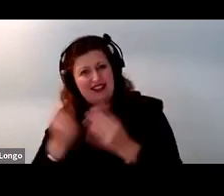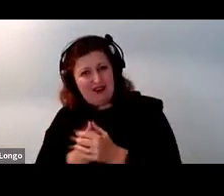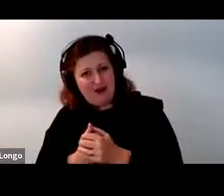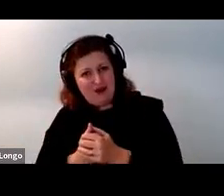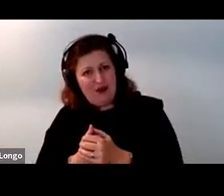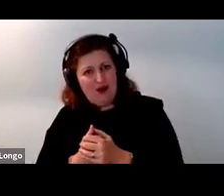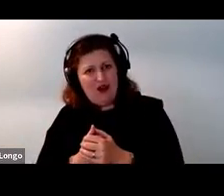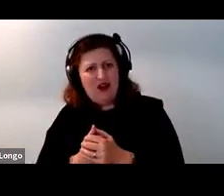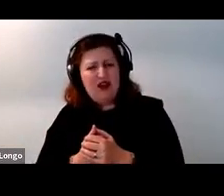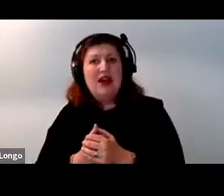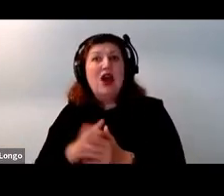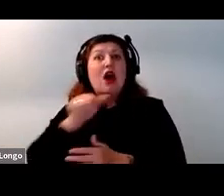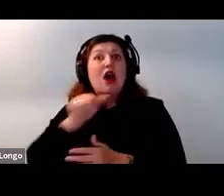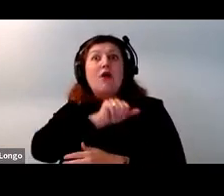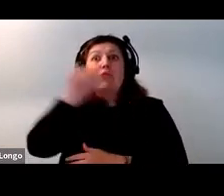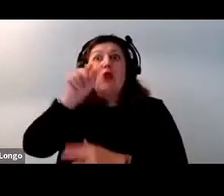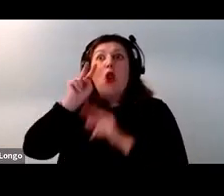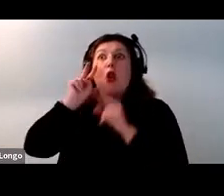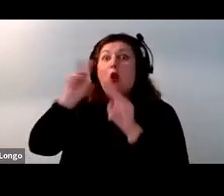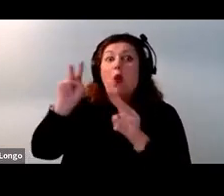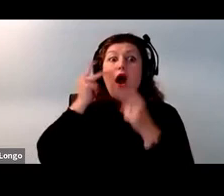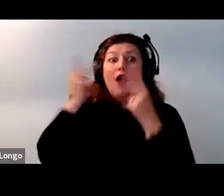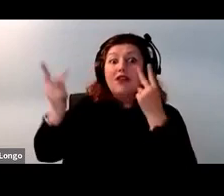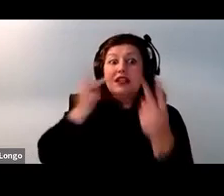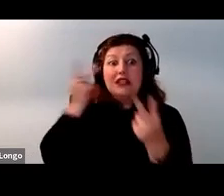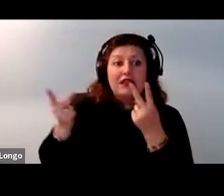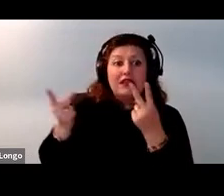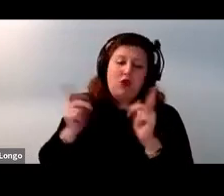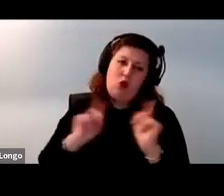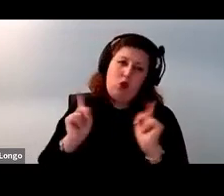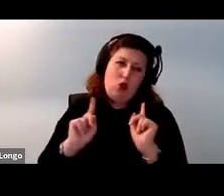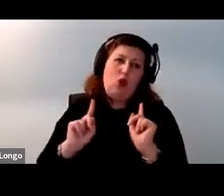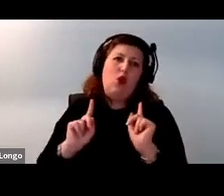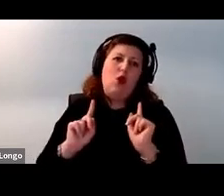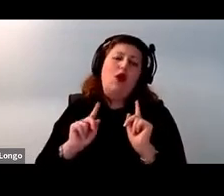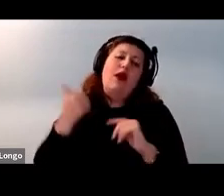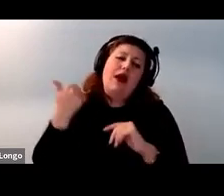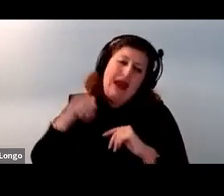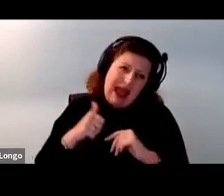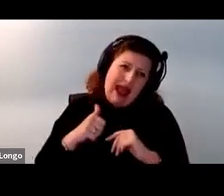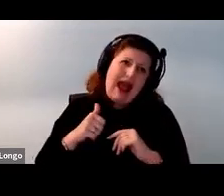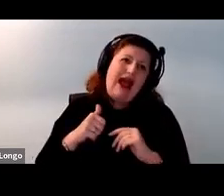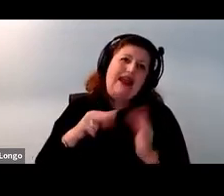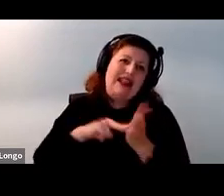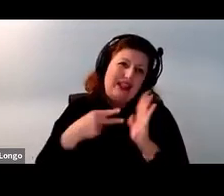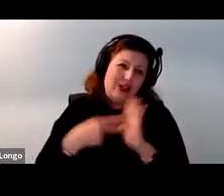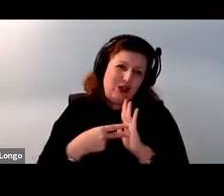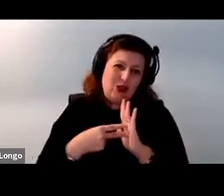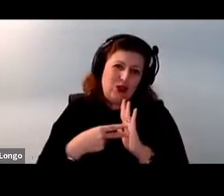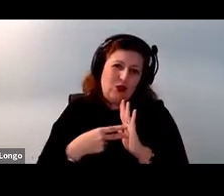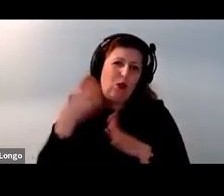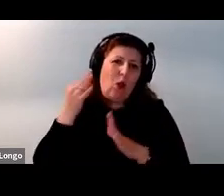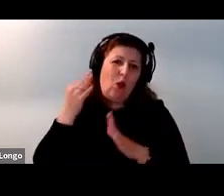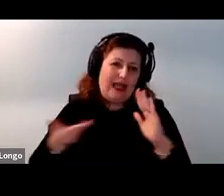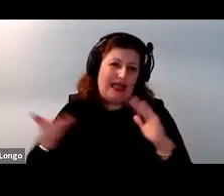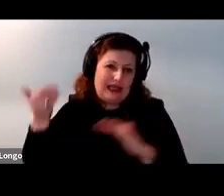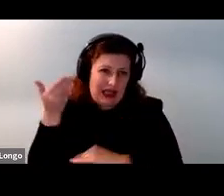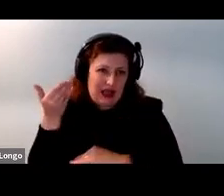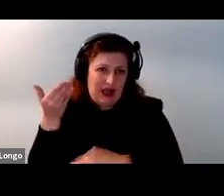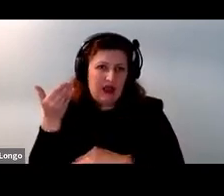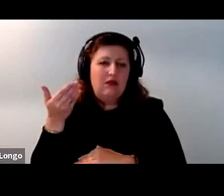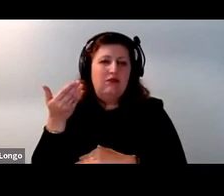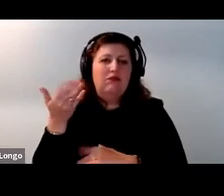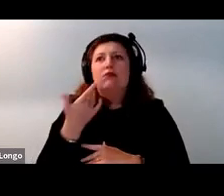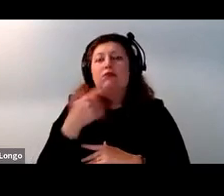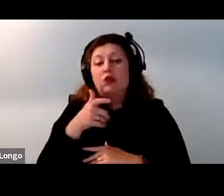primo obiettivo, però abbiamo usato dei materiali anche resistenti per il futuro, perché qui è facile che poco dopo le costruzioni ci